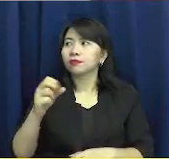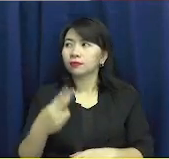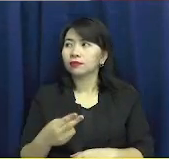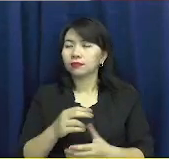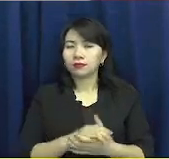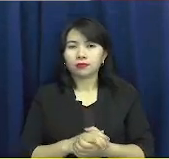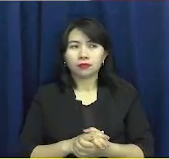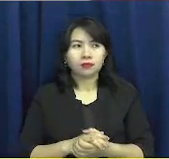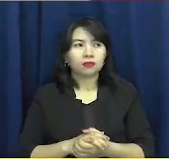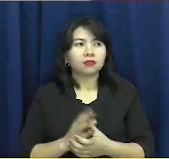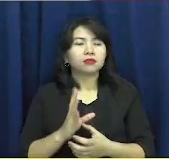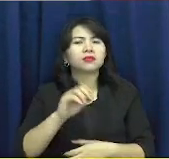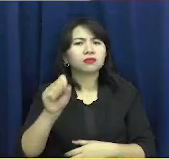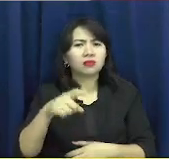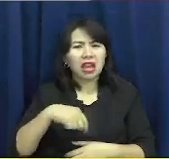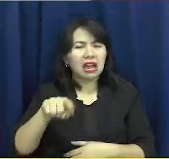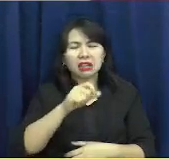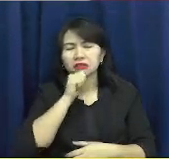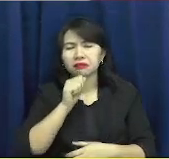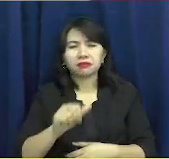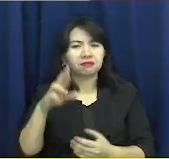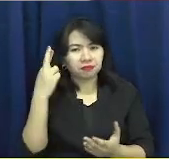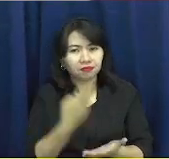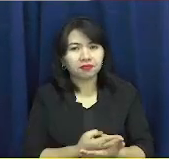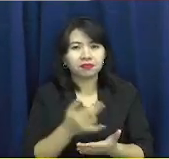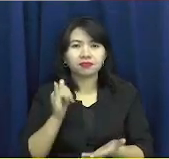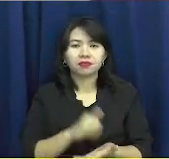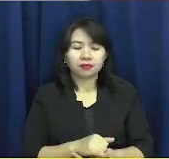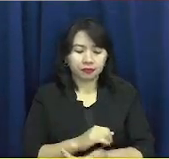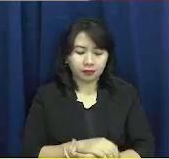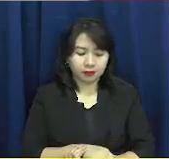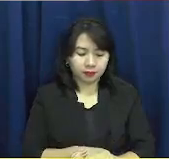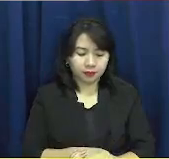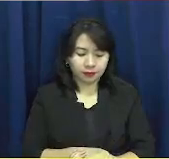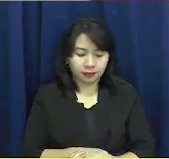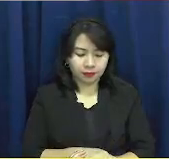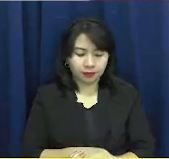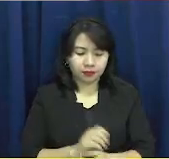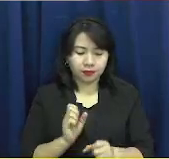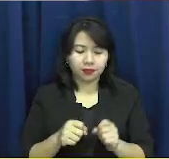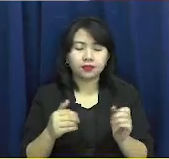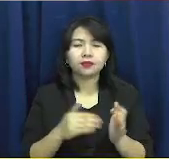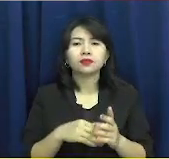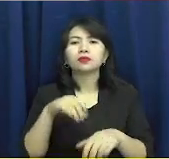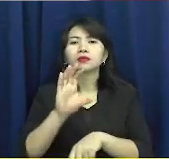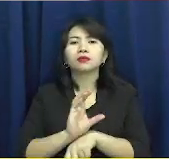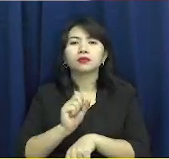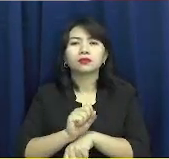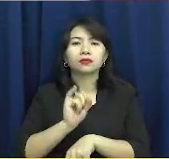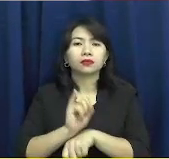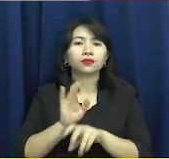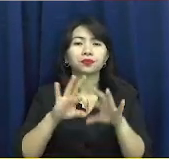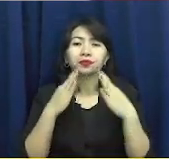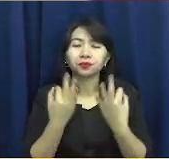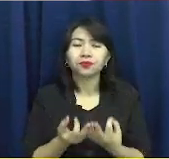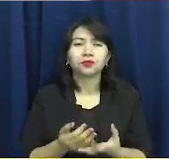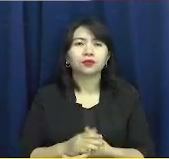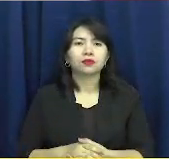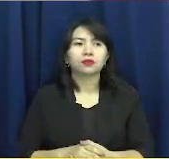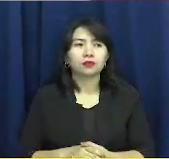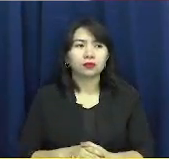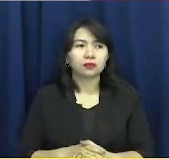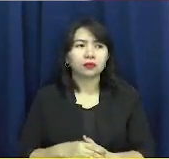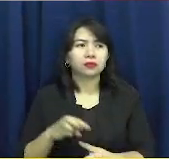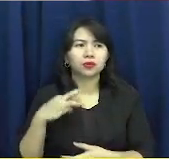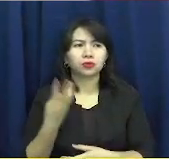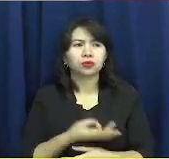ito. Hindi pa natin natatagpo ito. CSI family, wala pa tayo dito. Hindi pa tayo pwede